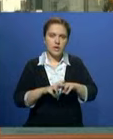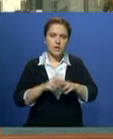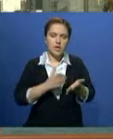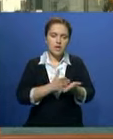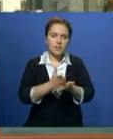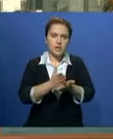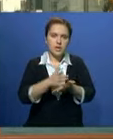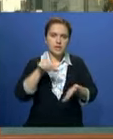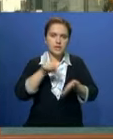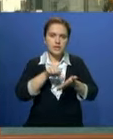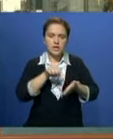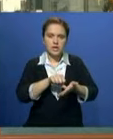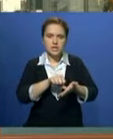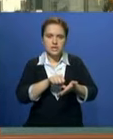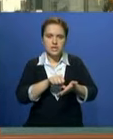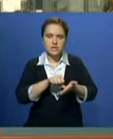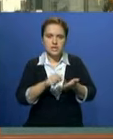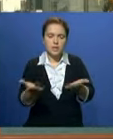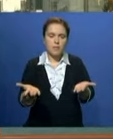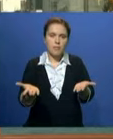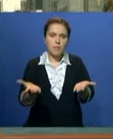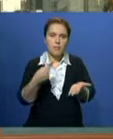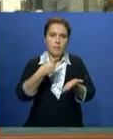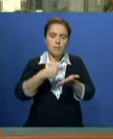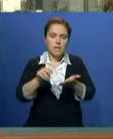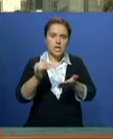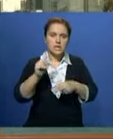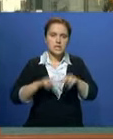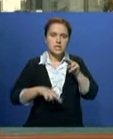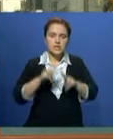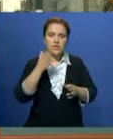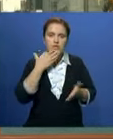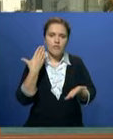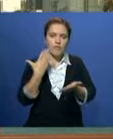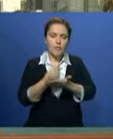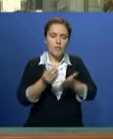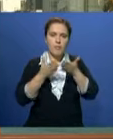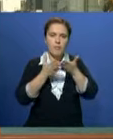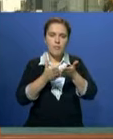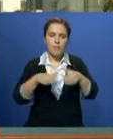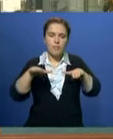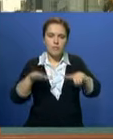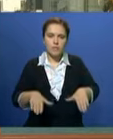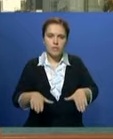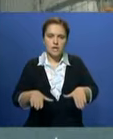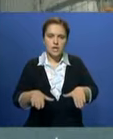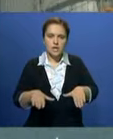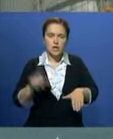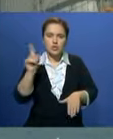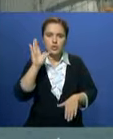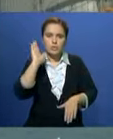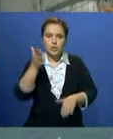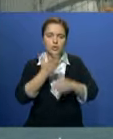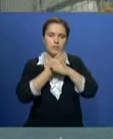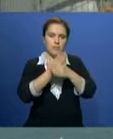направлении является приобретение и строительство собственной инфраструктуры в Тихоокеанском порту Ляньюньгань, что будет